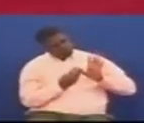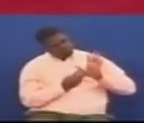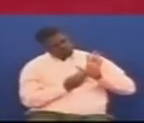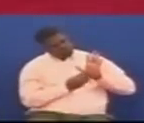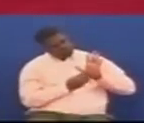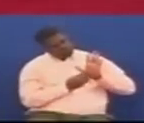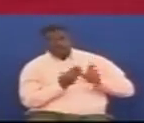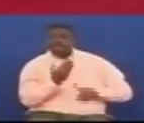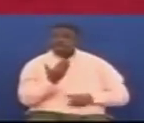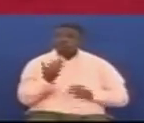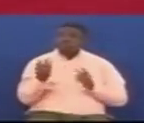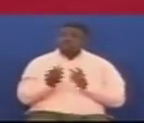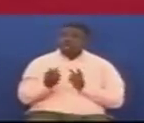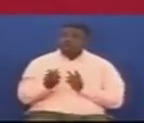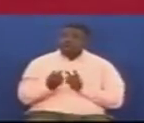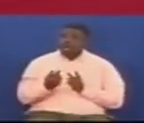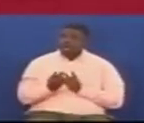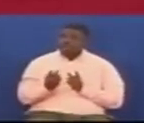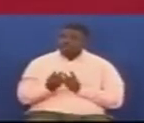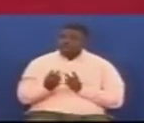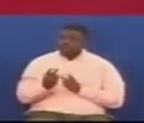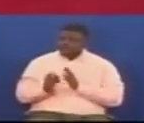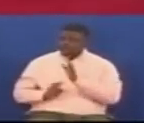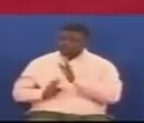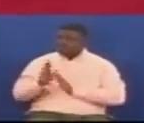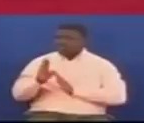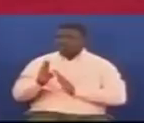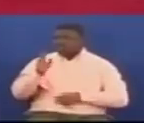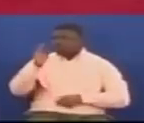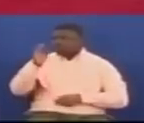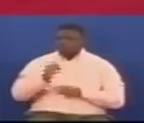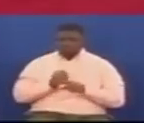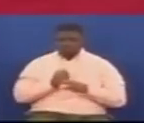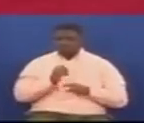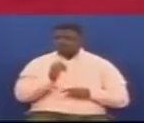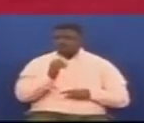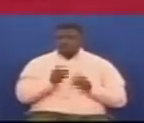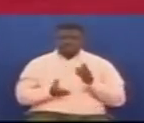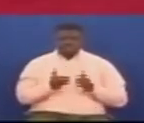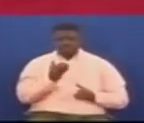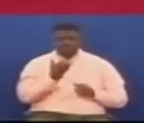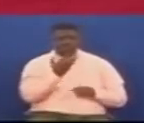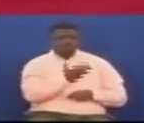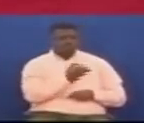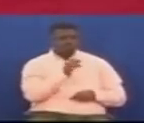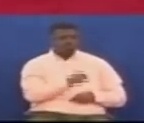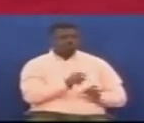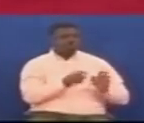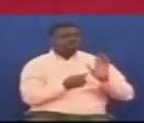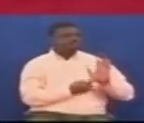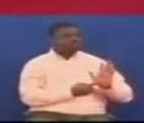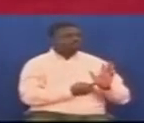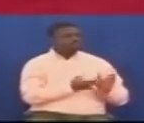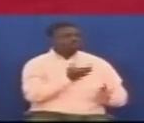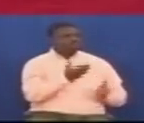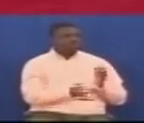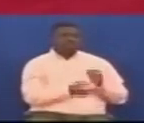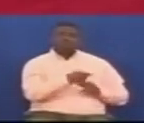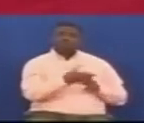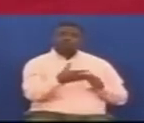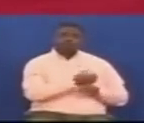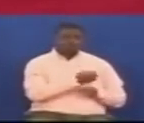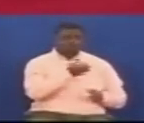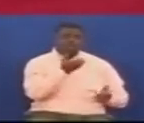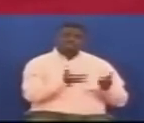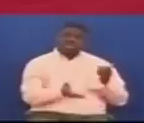2017 sawa na ongezeko la wastani wa 5.6%. Kiasi hicho cha pato la wastani kwa